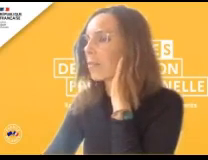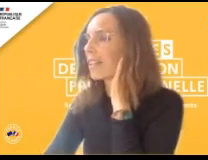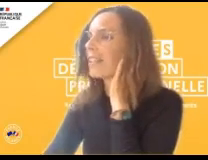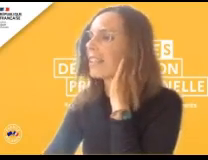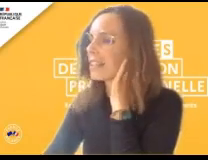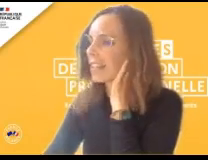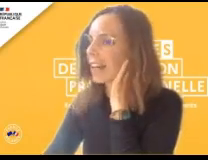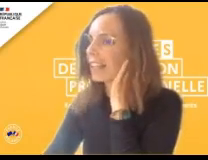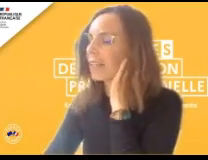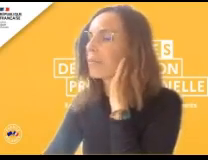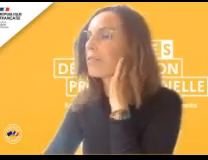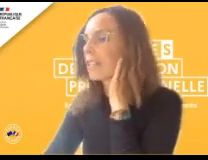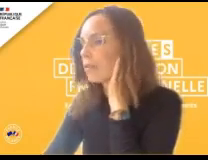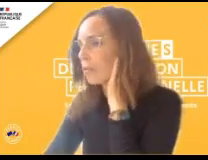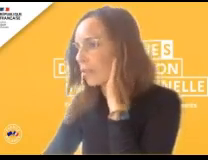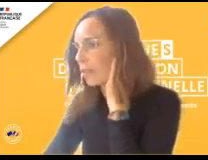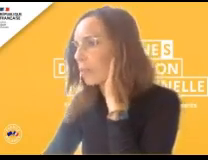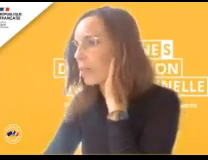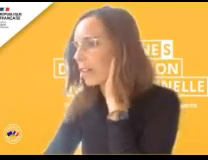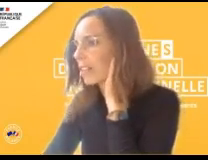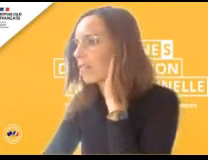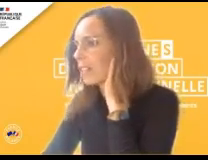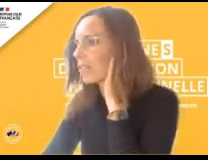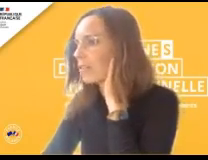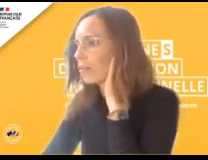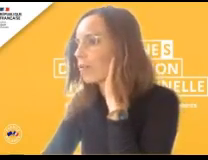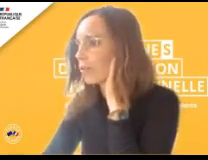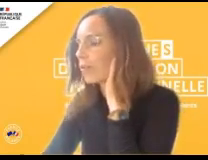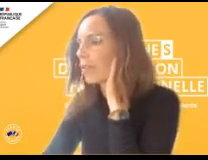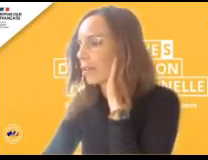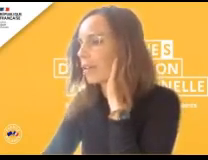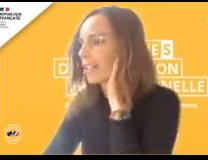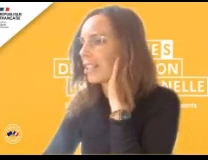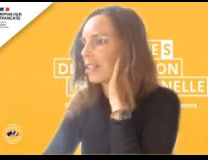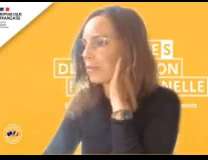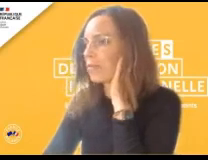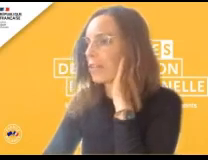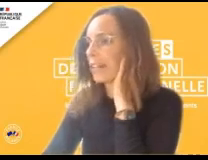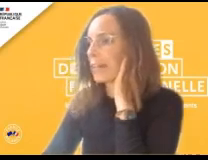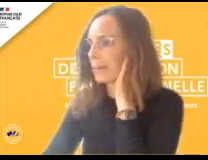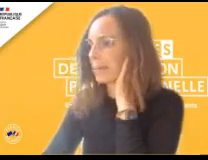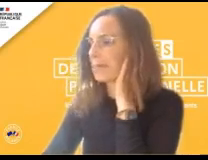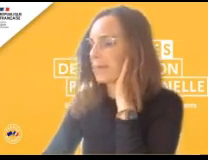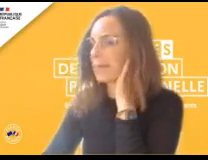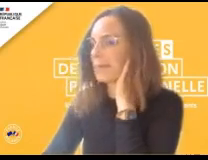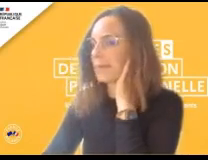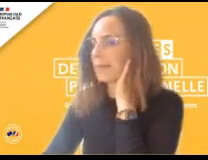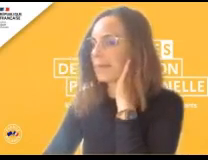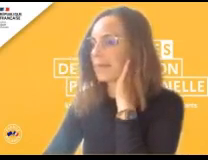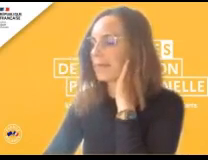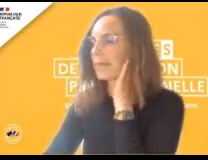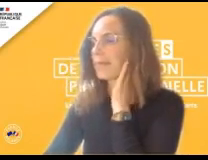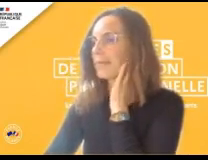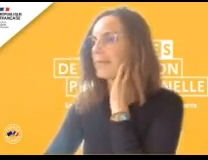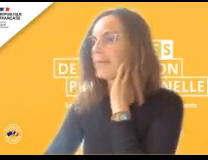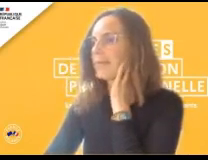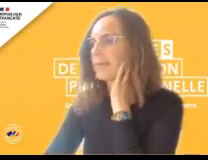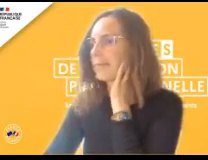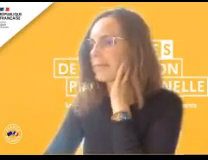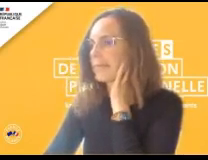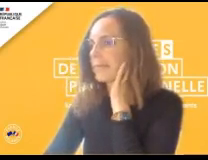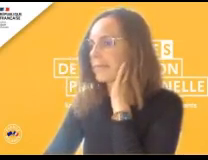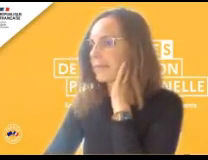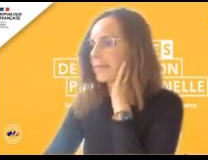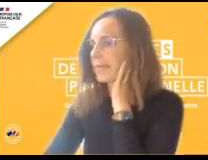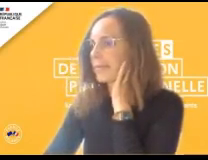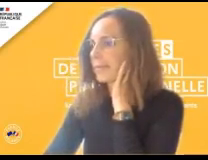l'APEC d'accompagner les salariés cadres, mais aussi les demandeurs d'emploi qui visent des fonctions de travail. Absolument. Absolument, nous